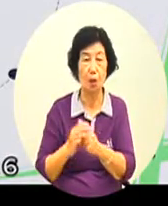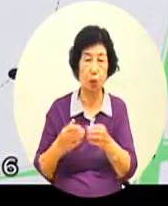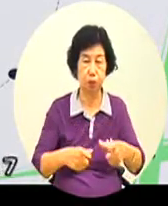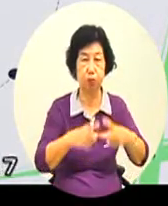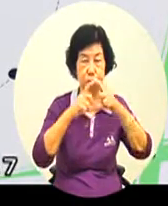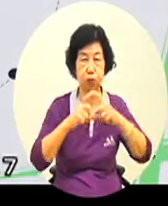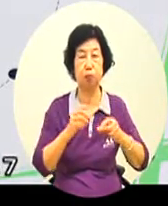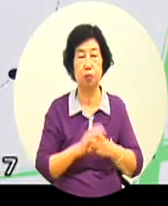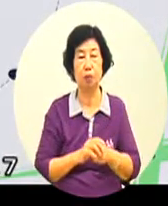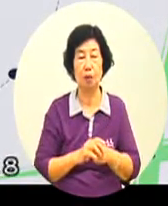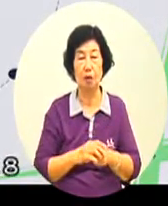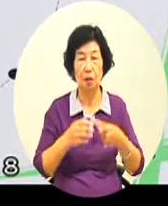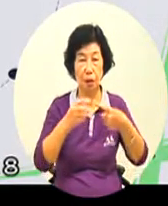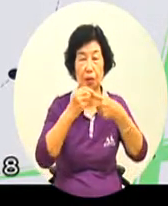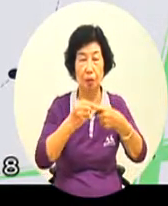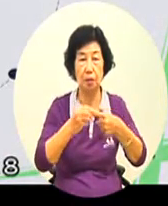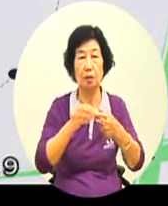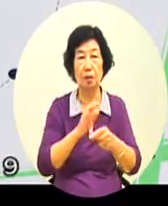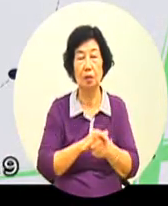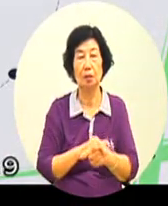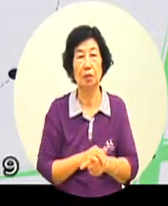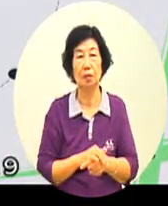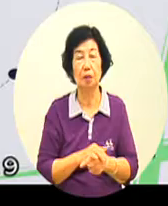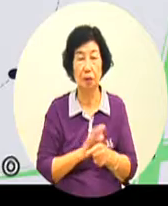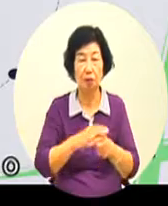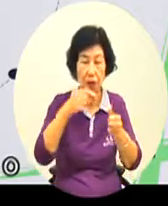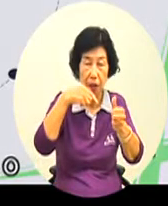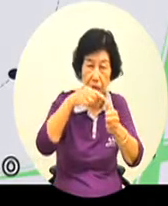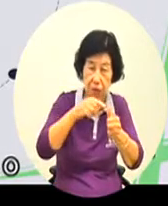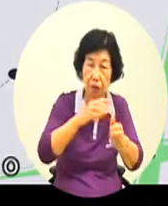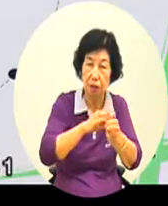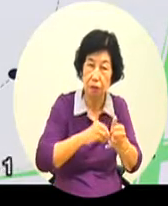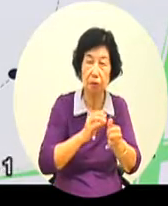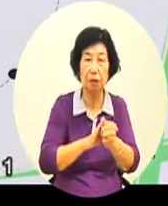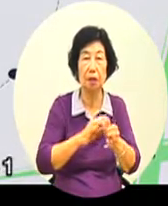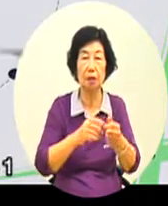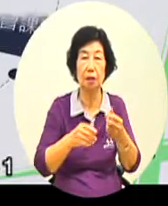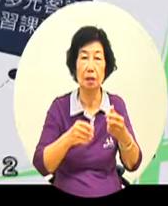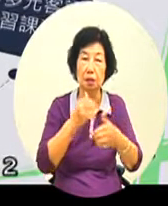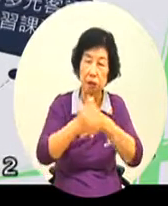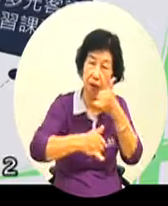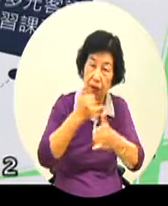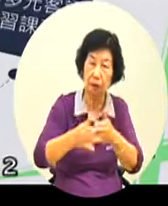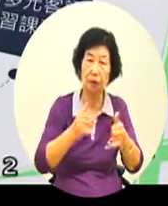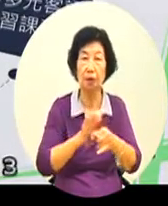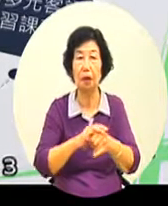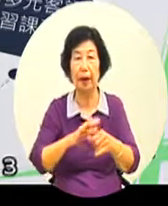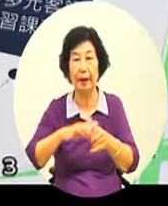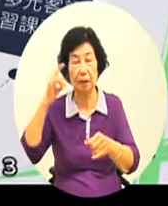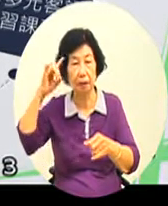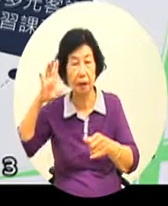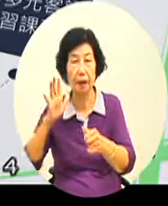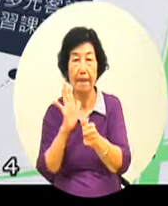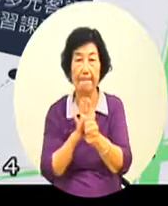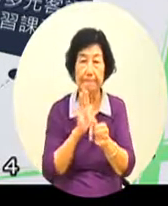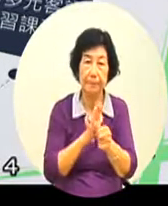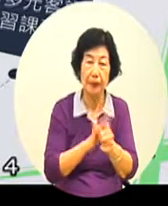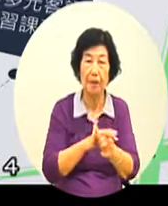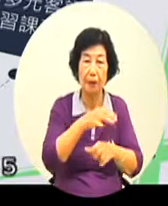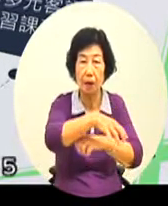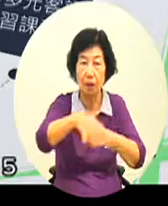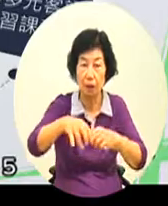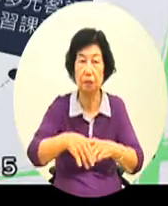有五个面向，第一个是全客语的教学、生活客语推广，那营造无障碍的客语环境，以及推动母